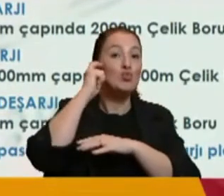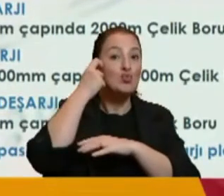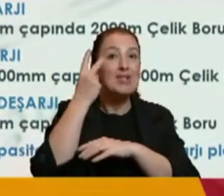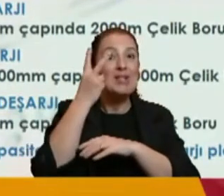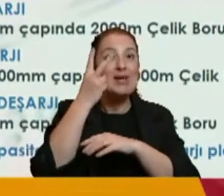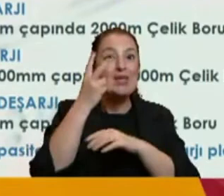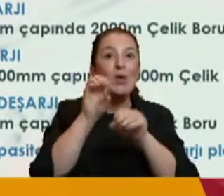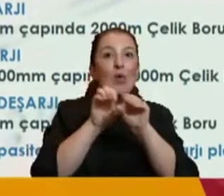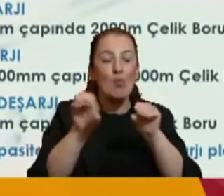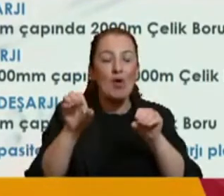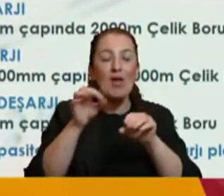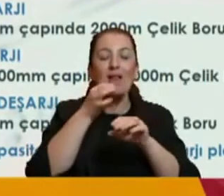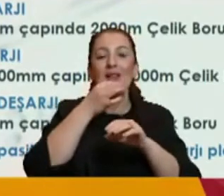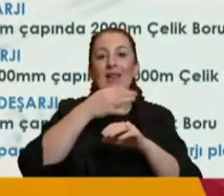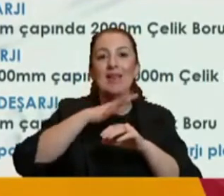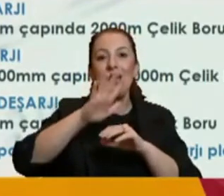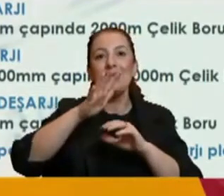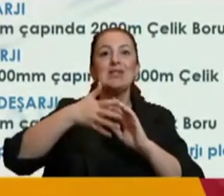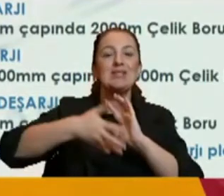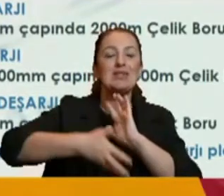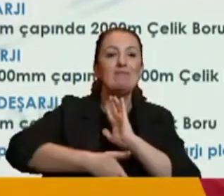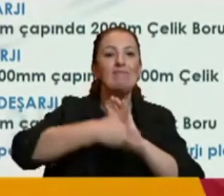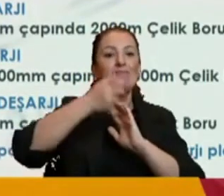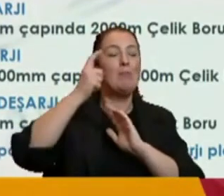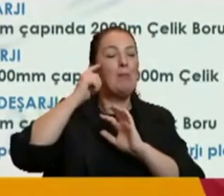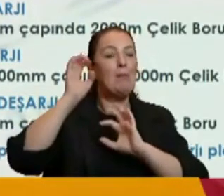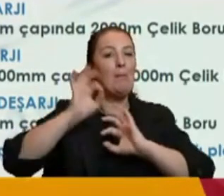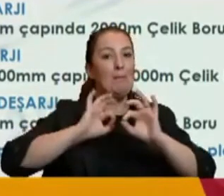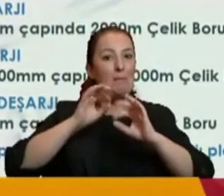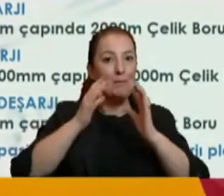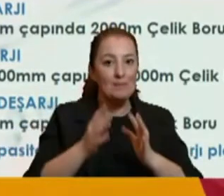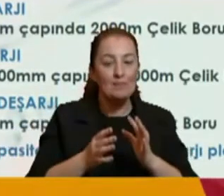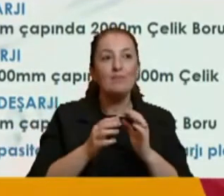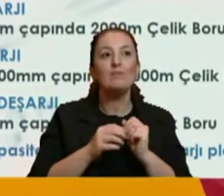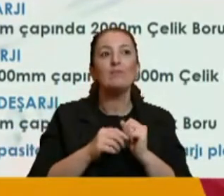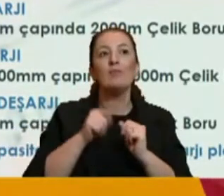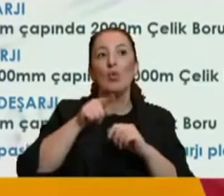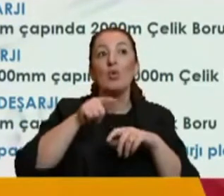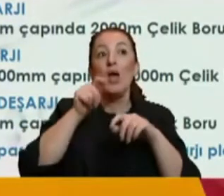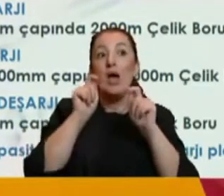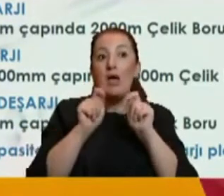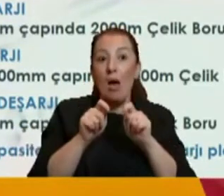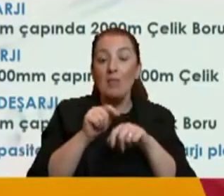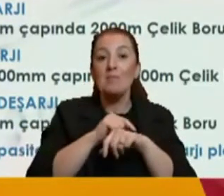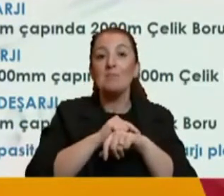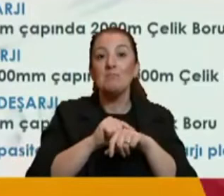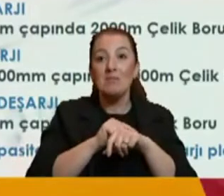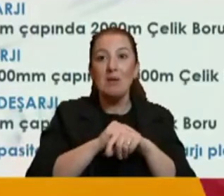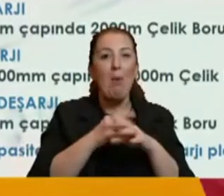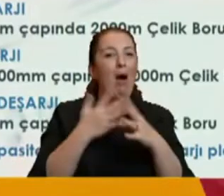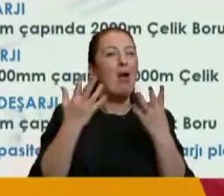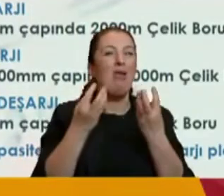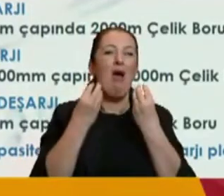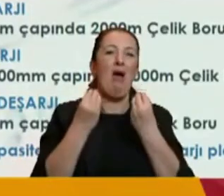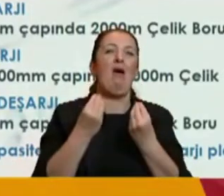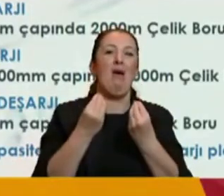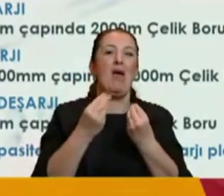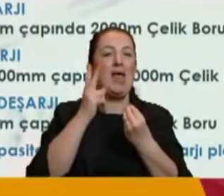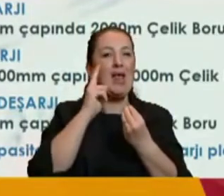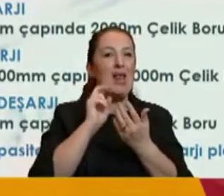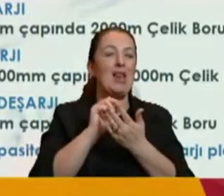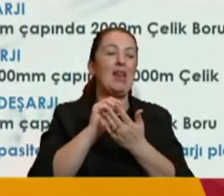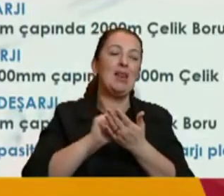Burunu Deniz deşarjı planlıyoruz bunları yaptığımız zaman tabi iyinin daha iyisini elde etmiş